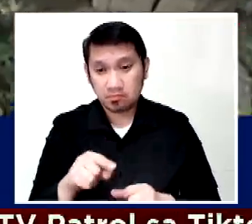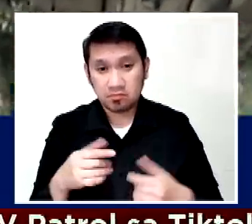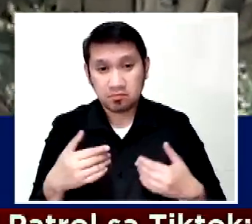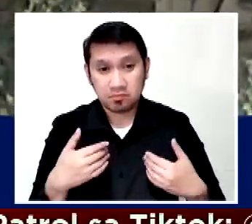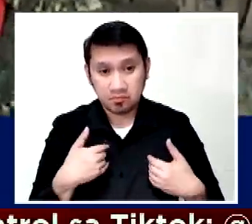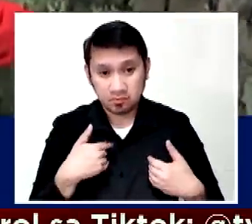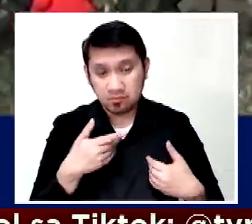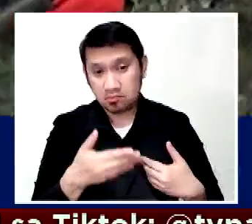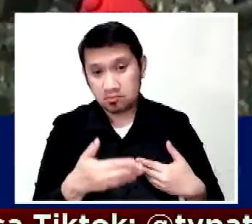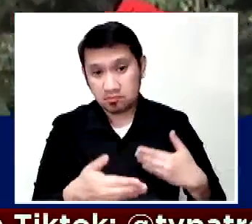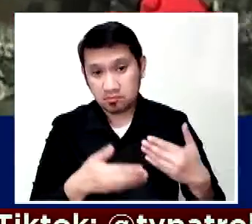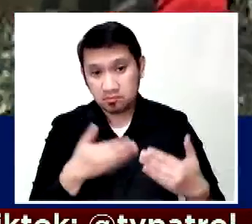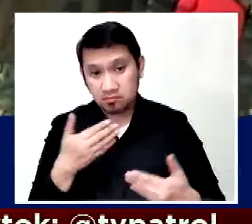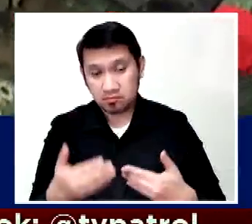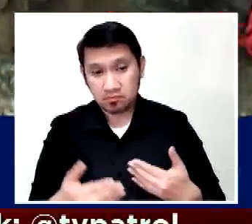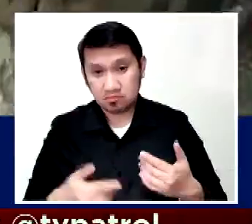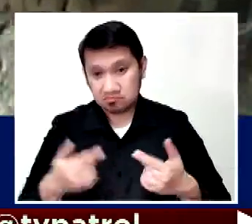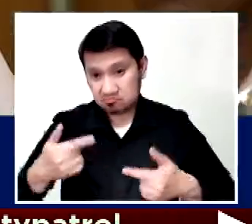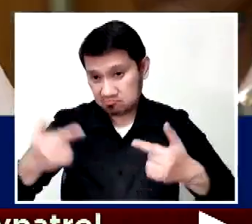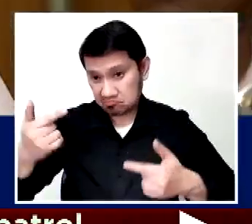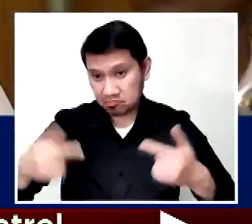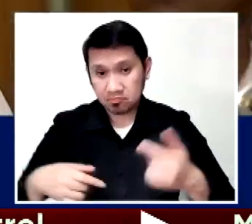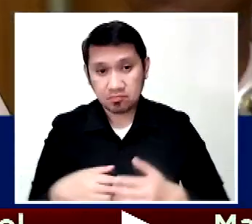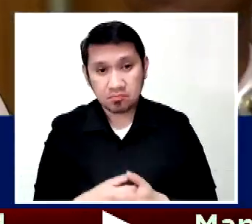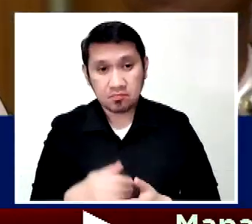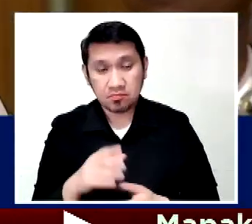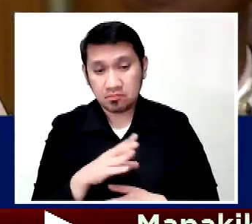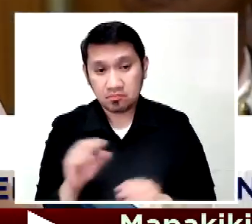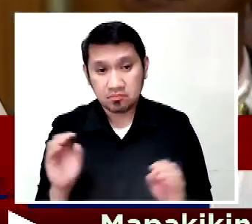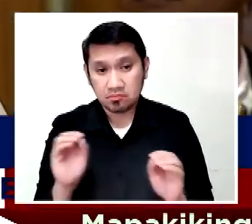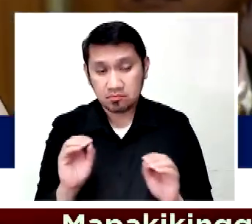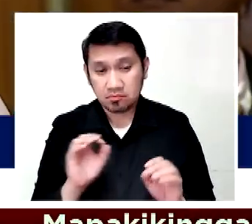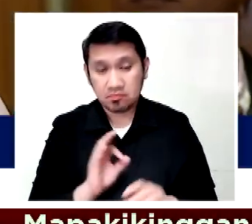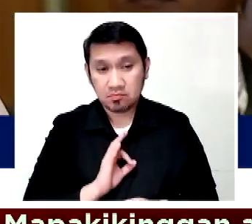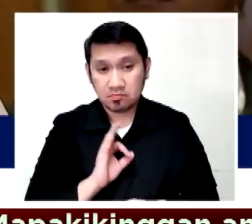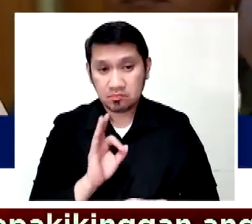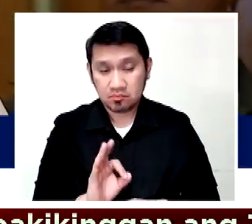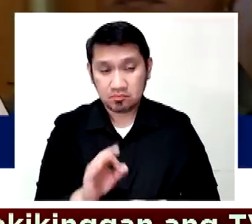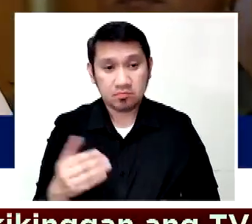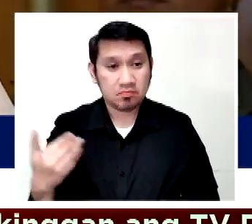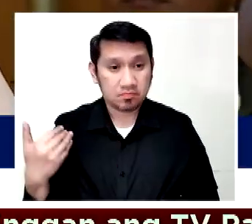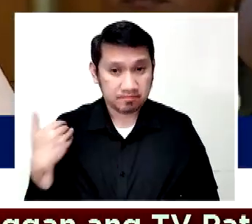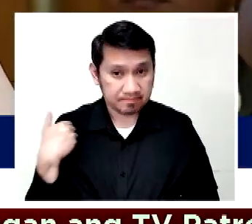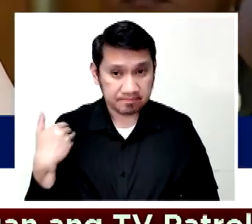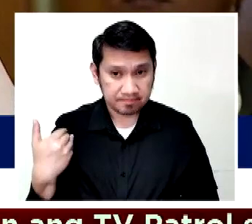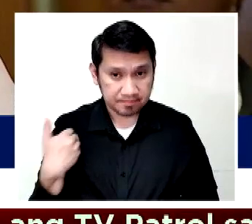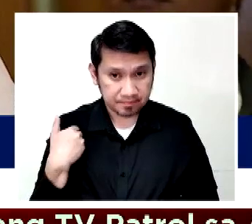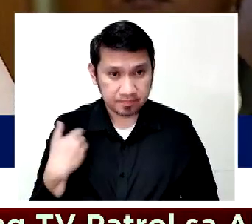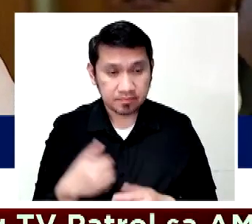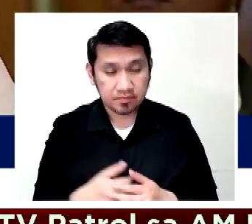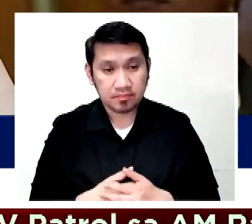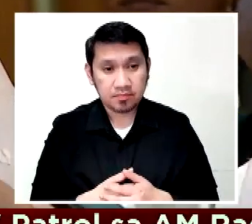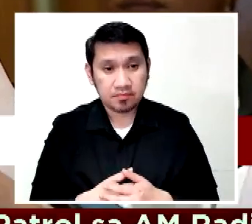ng otoridad. There are no formal peace talks yet. And so,